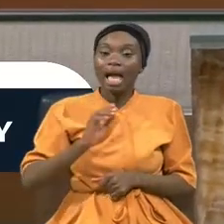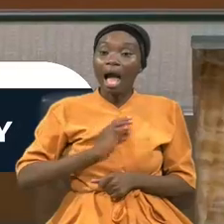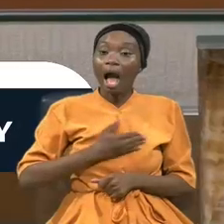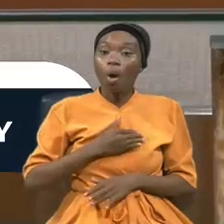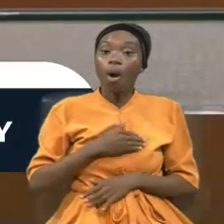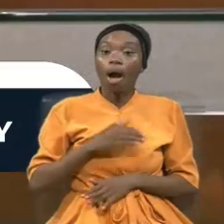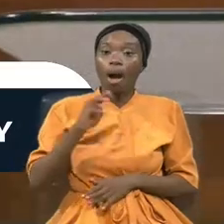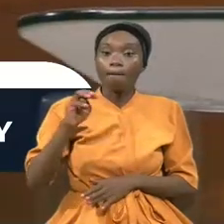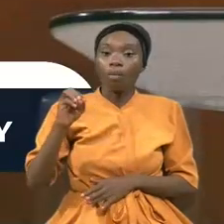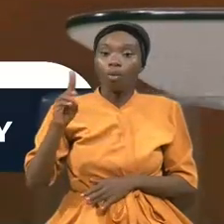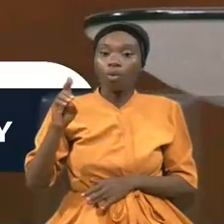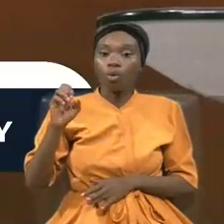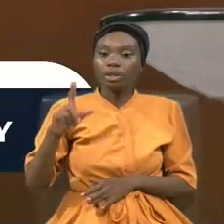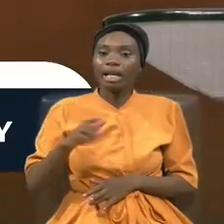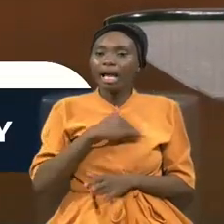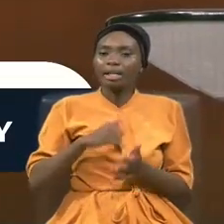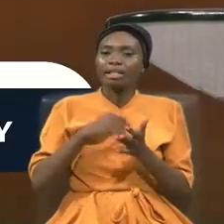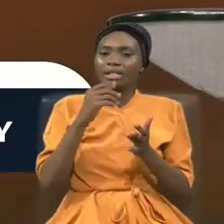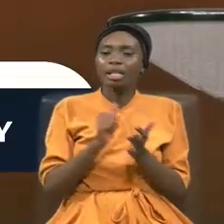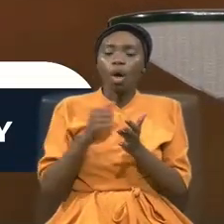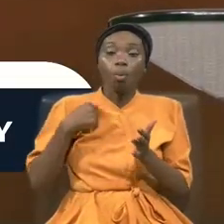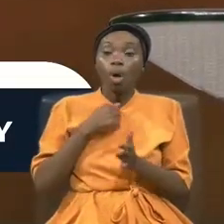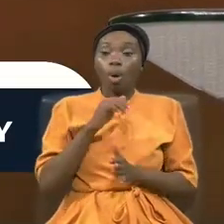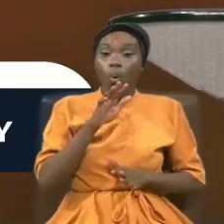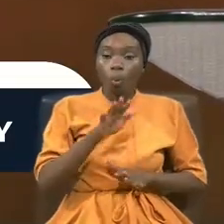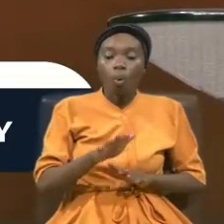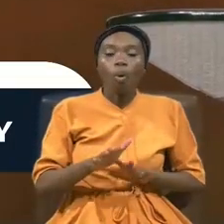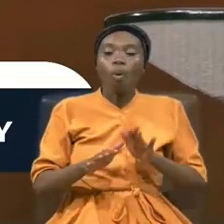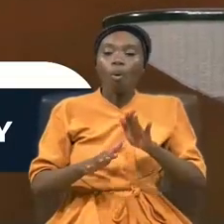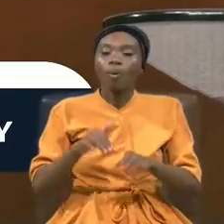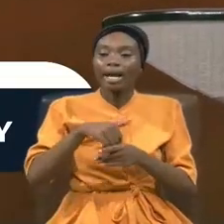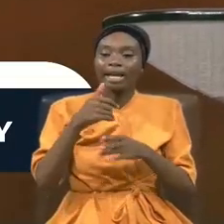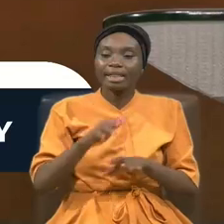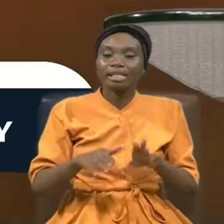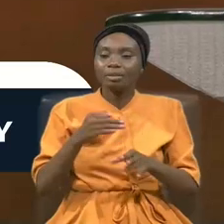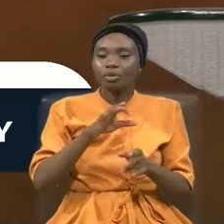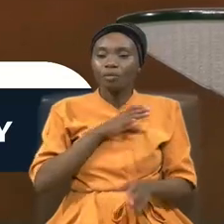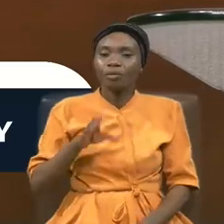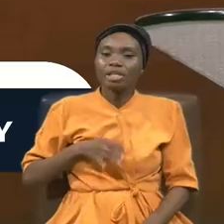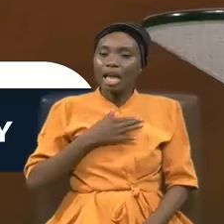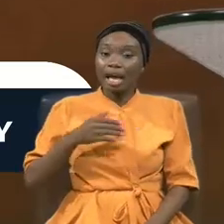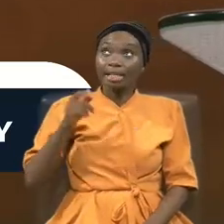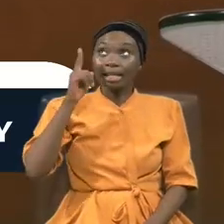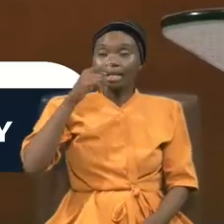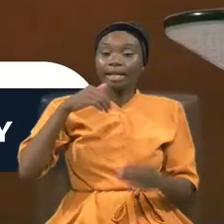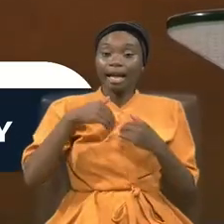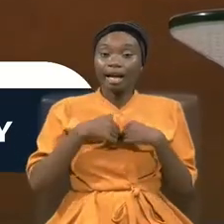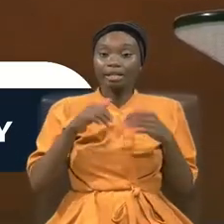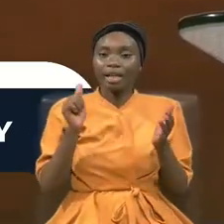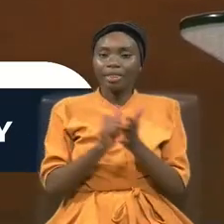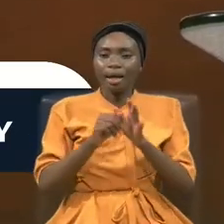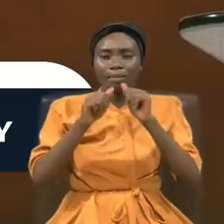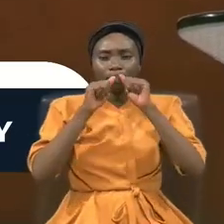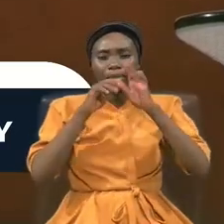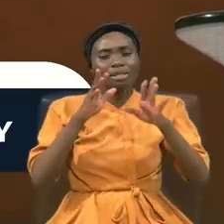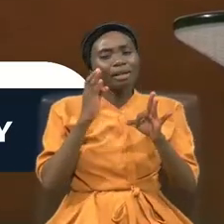notre modèle. Et nous marchons selon les traces de Christ sur ses pas. Et lui, il a